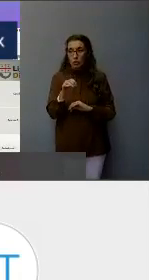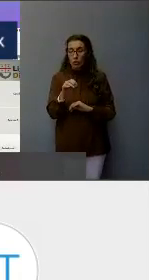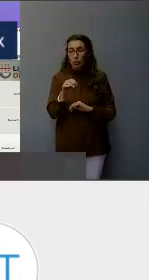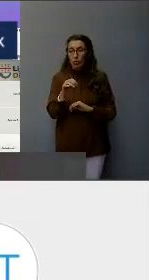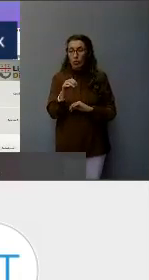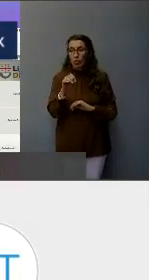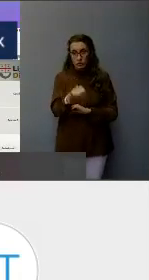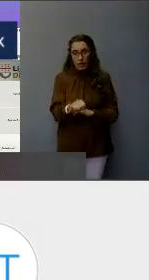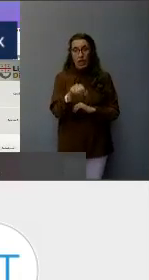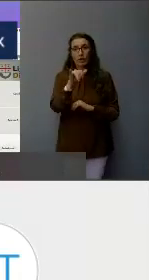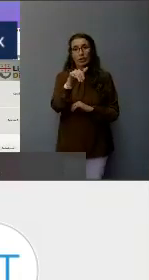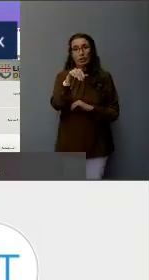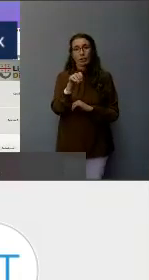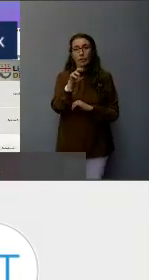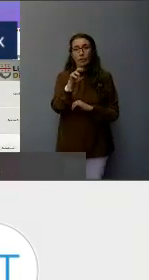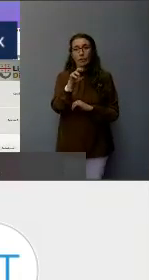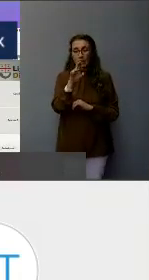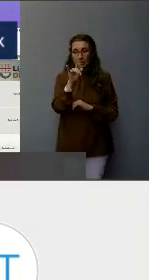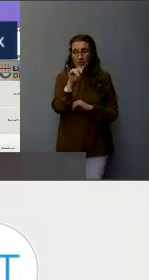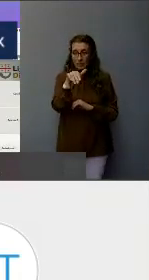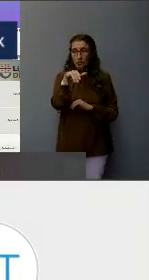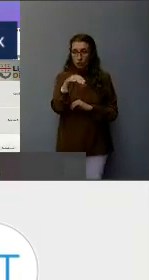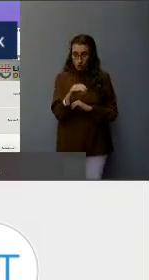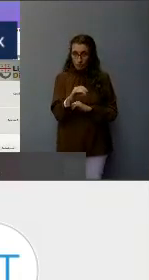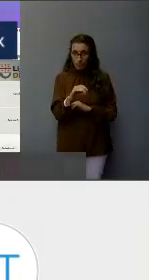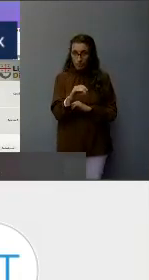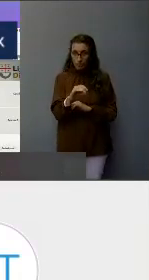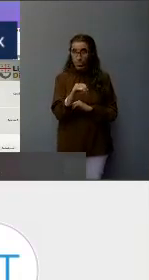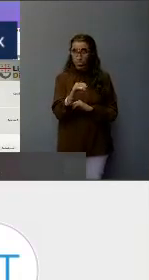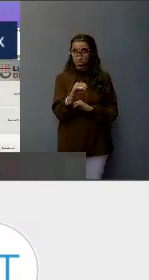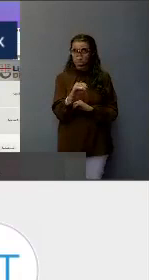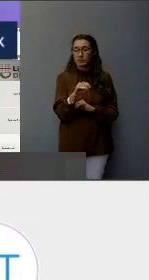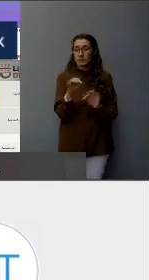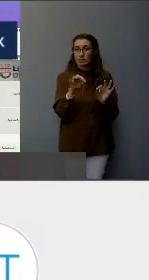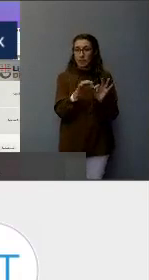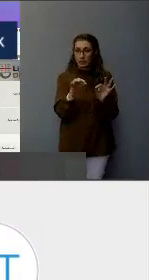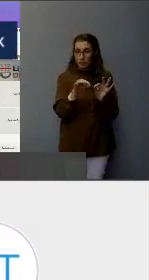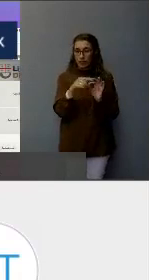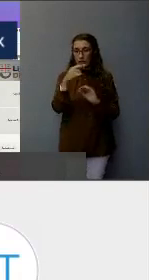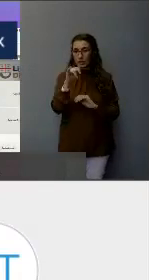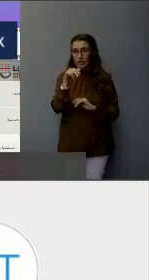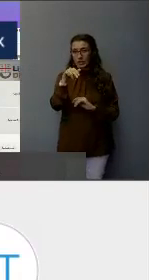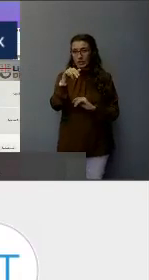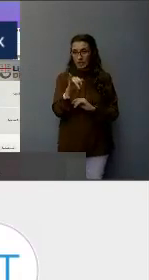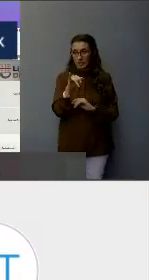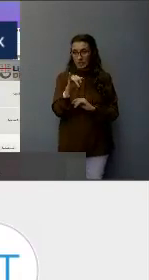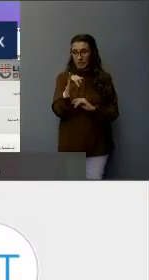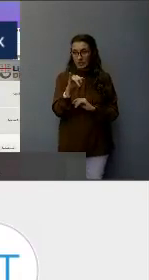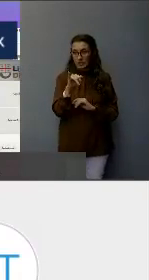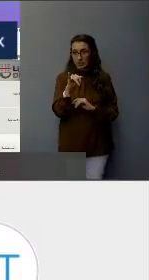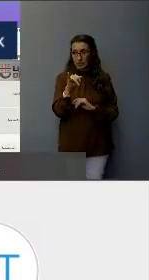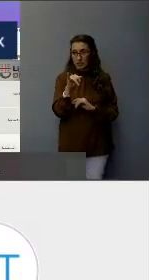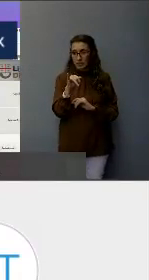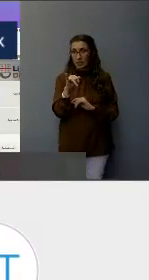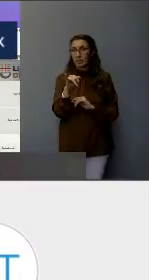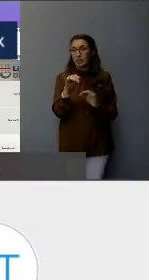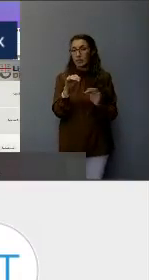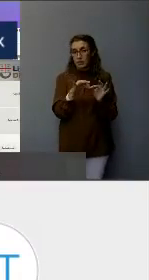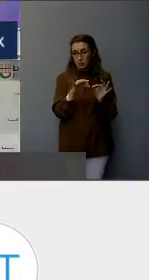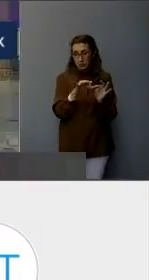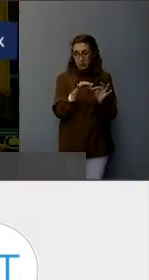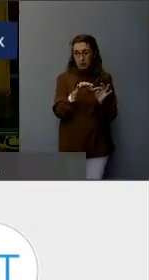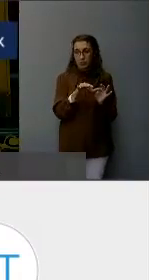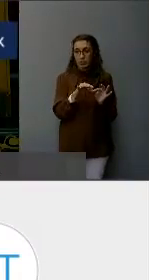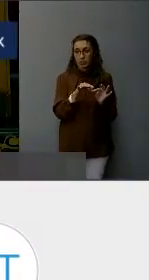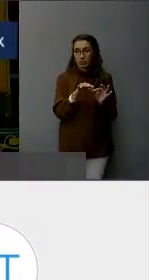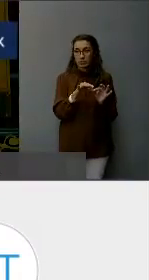contrario consigliere immordino favorevole consigliera tini e vorrei